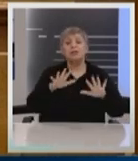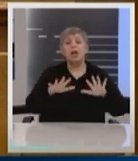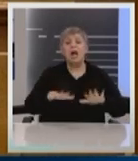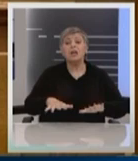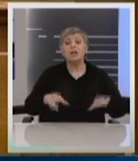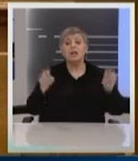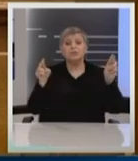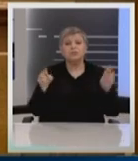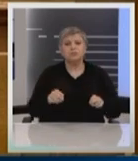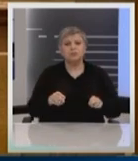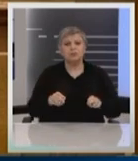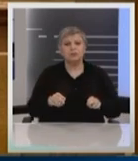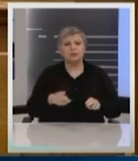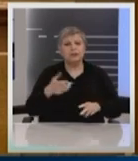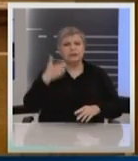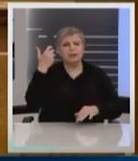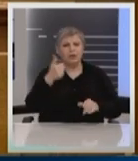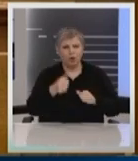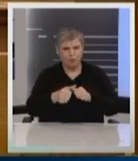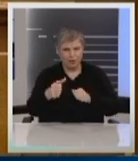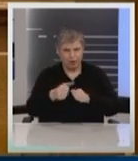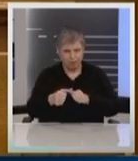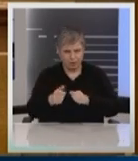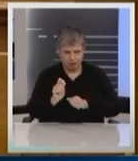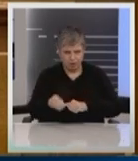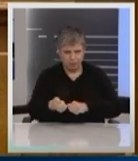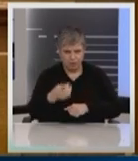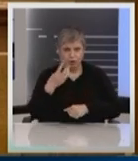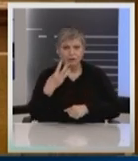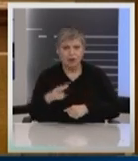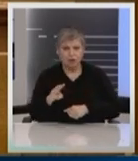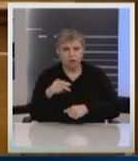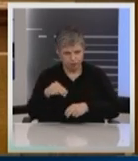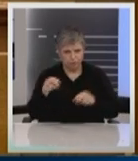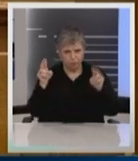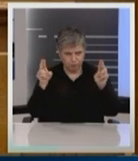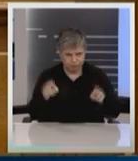τα 300 ευρώ, κυρίες και κύριοι. Έτσι μειώνει την ανεργία.